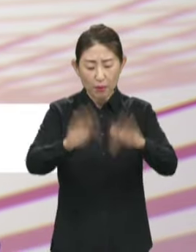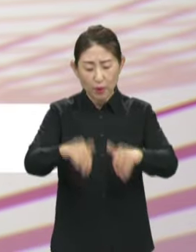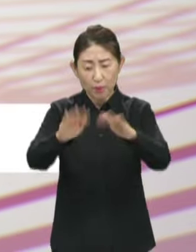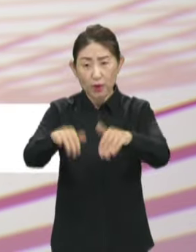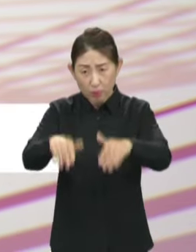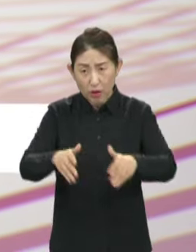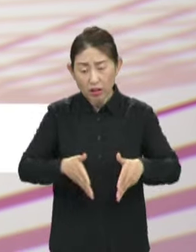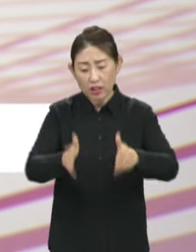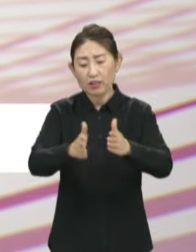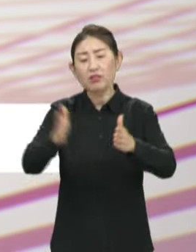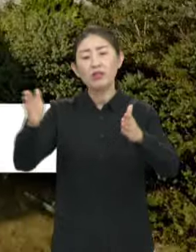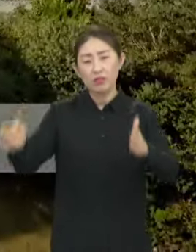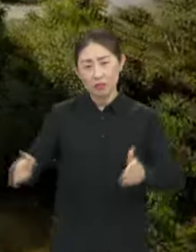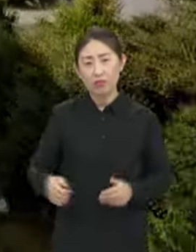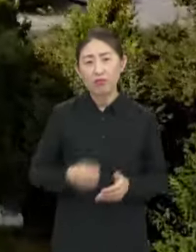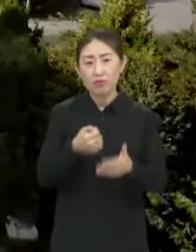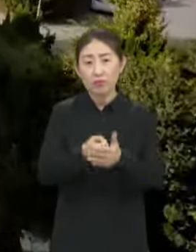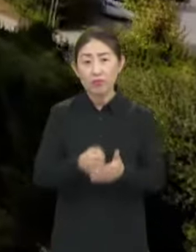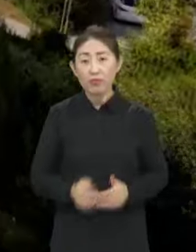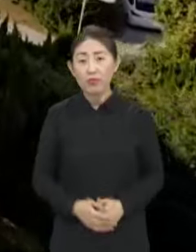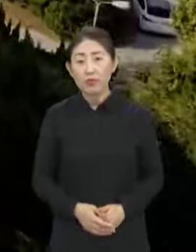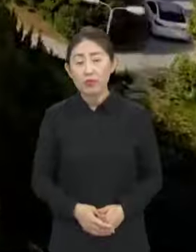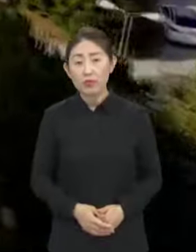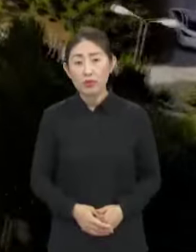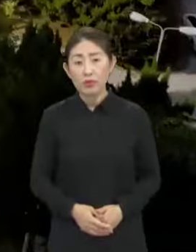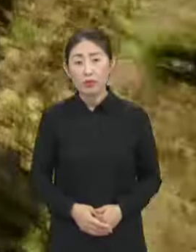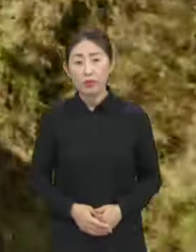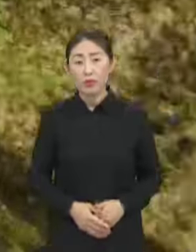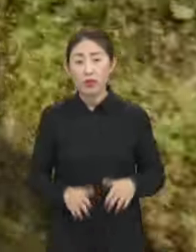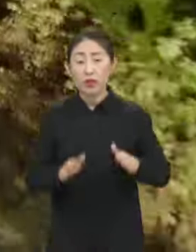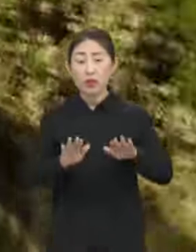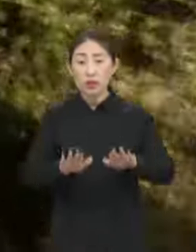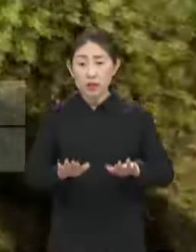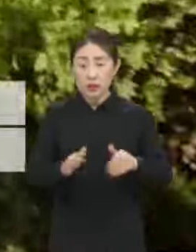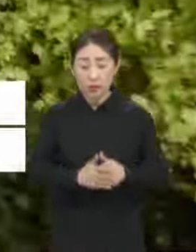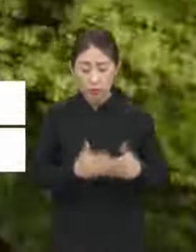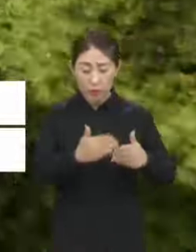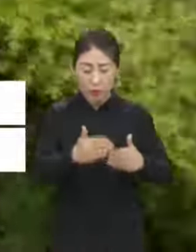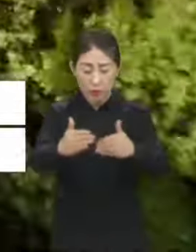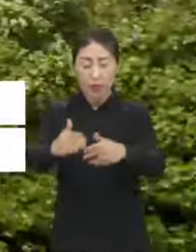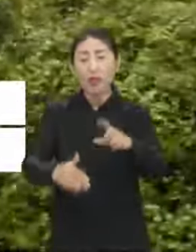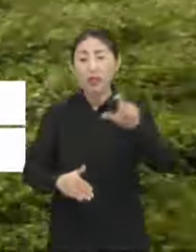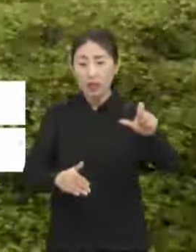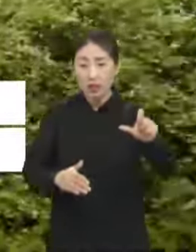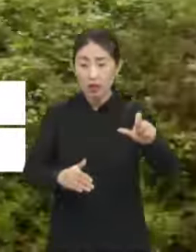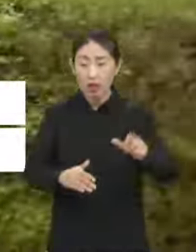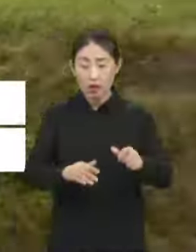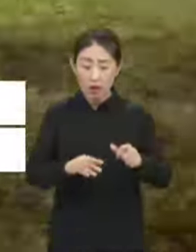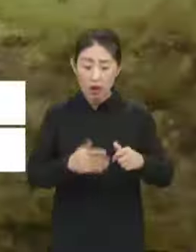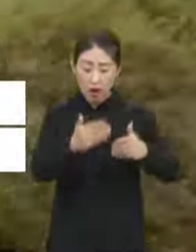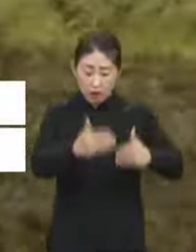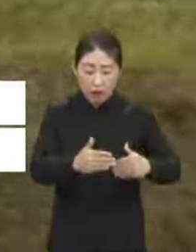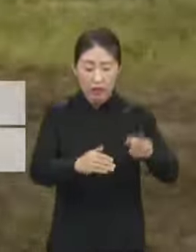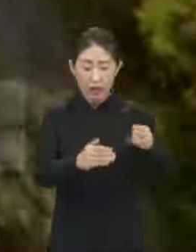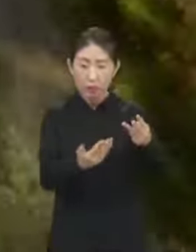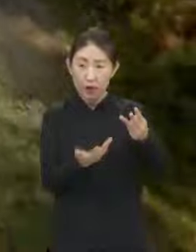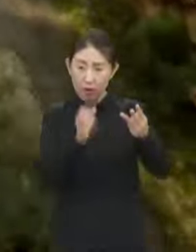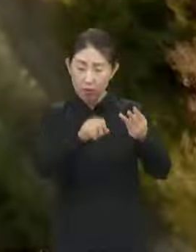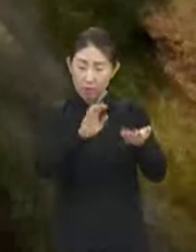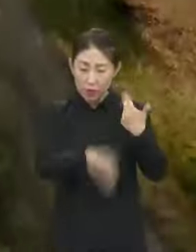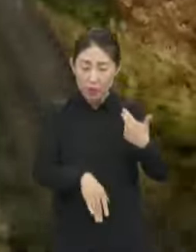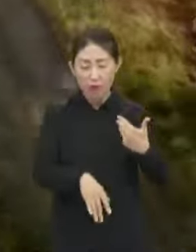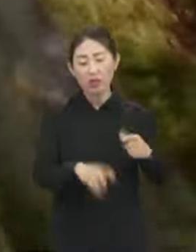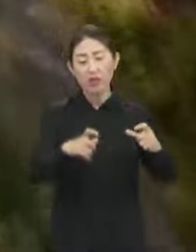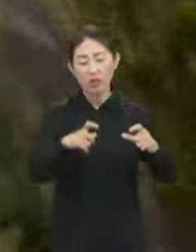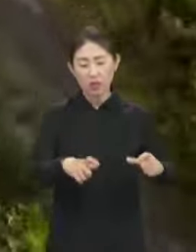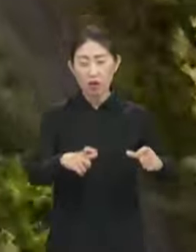2차선 확장을 합시다 이렇게. 또한 대전시는 15개 공구 중 건설비 300억 미만 공구는 지역 건설업체가